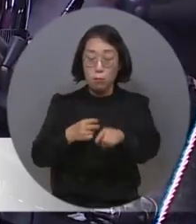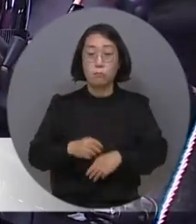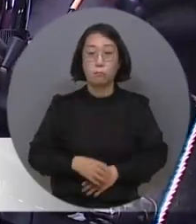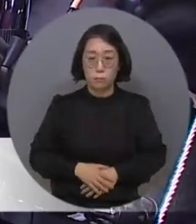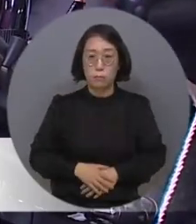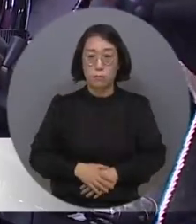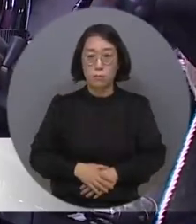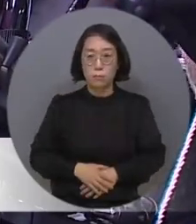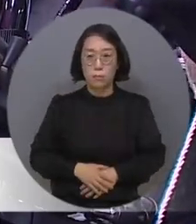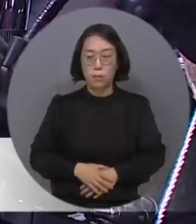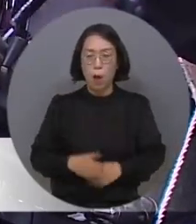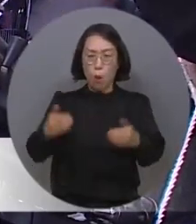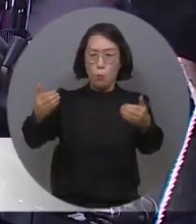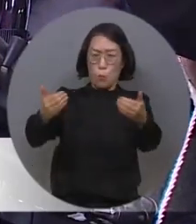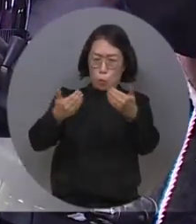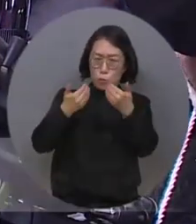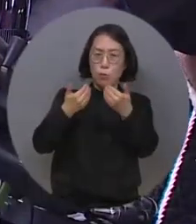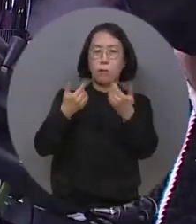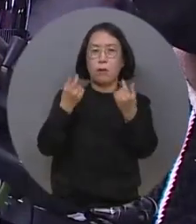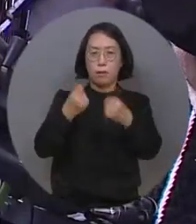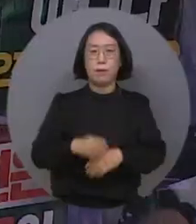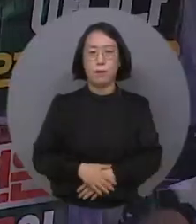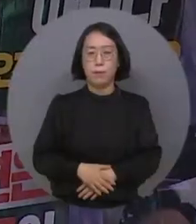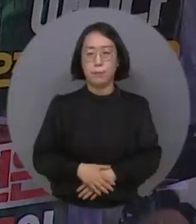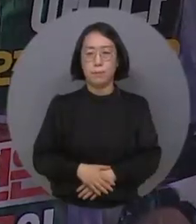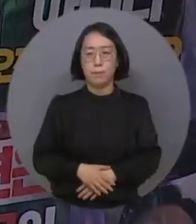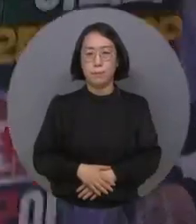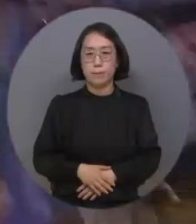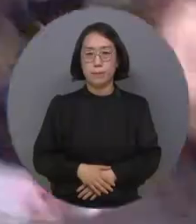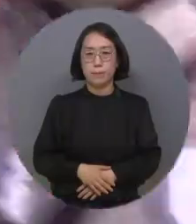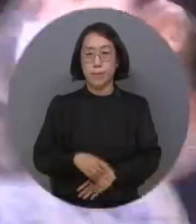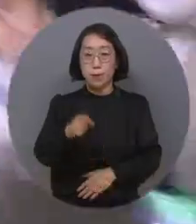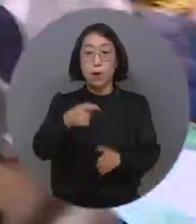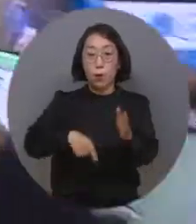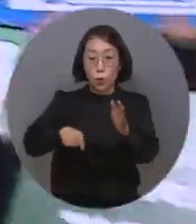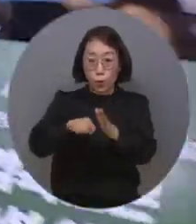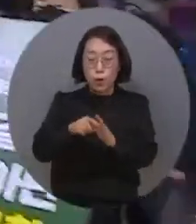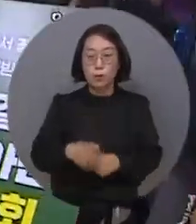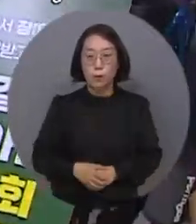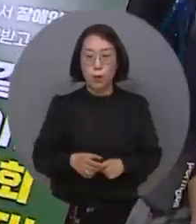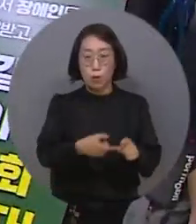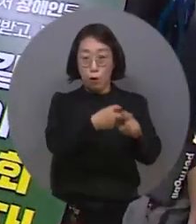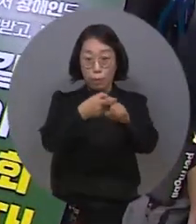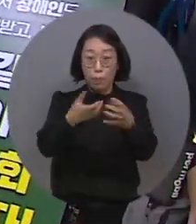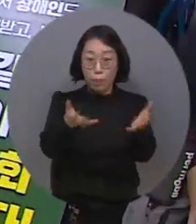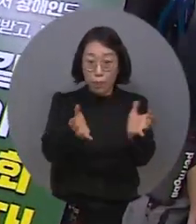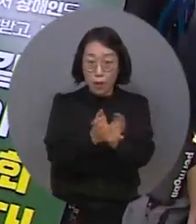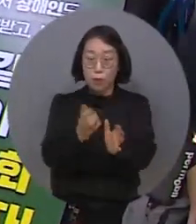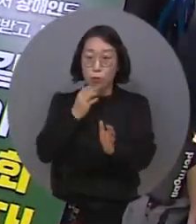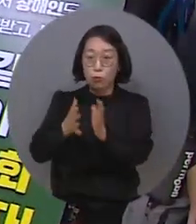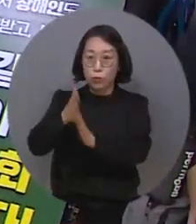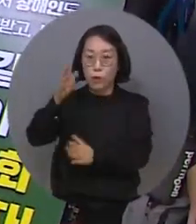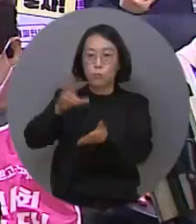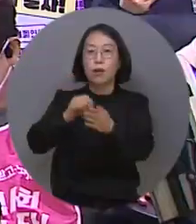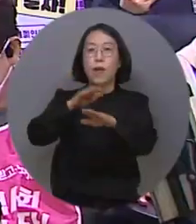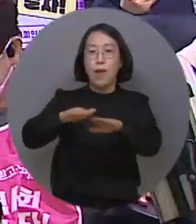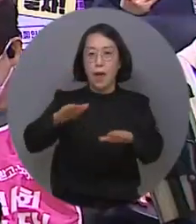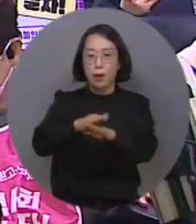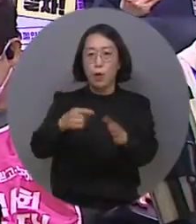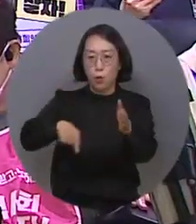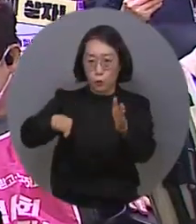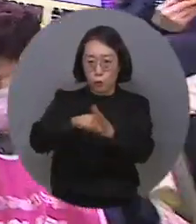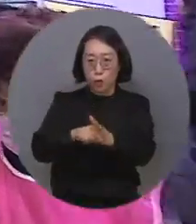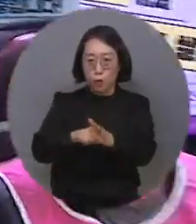응시조사한다는 것이 이게 표정 아닙니까? 이를 위해 전장현 측은 서울시에 문제 해결을 위한